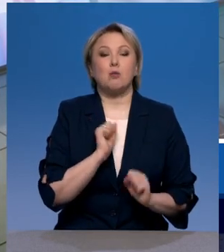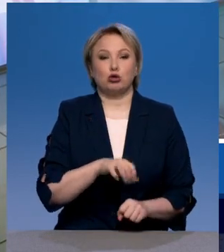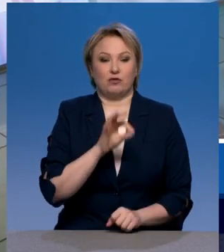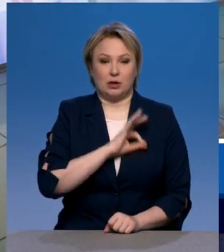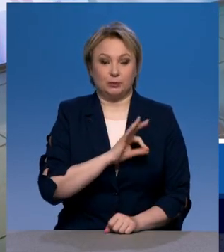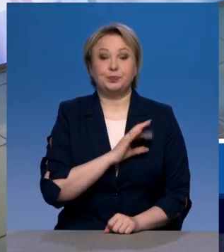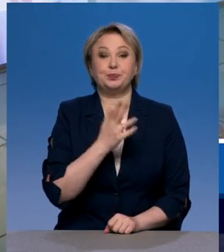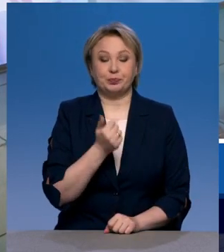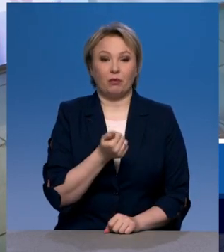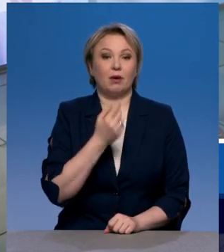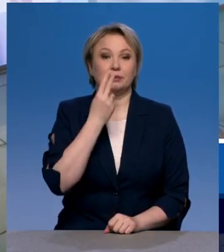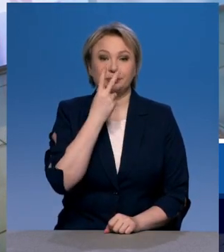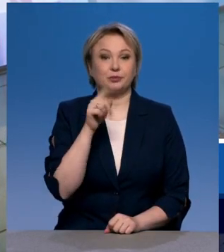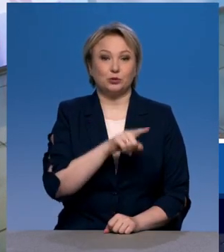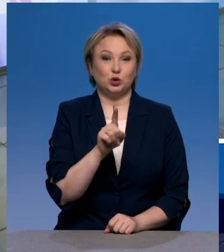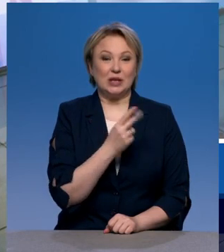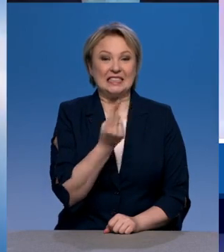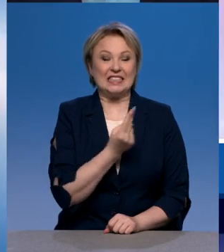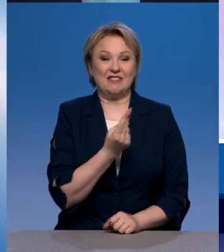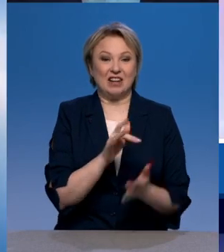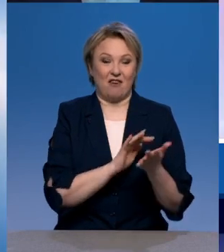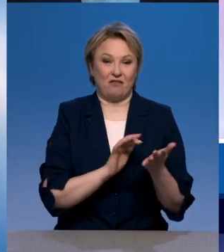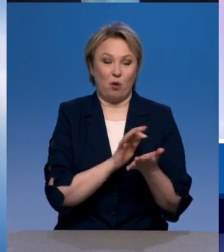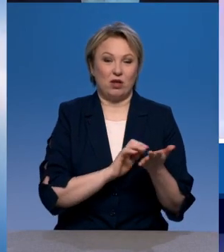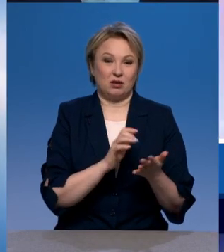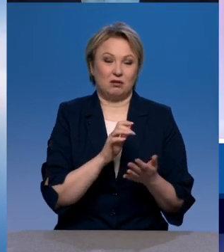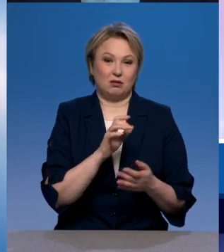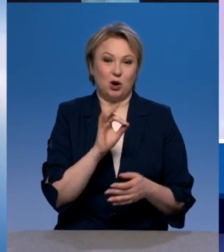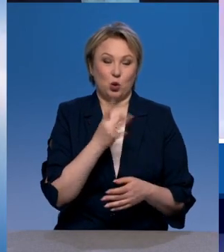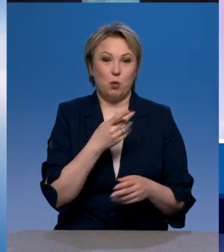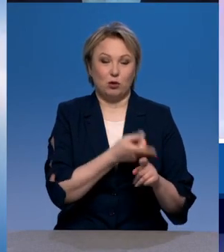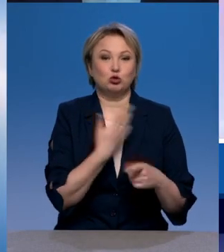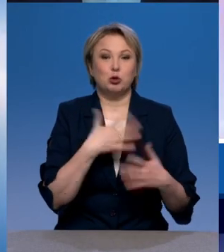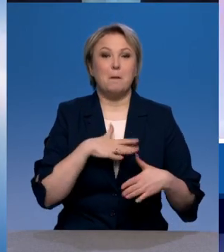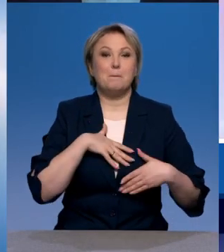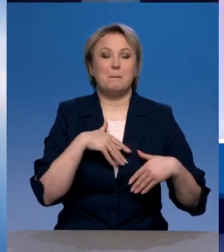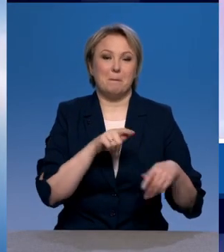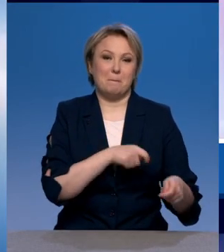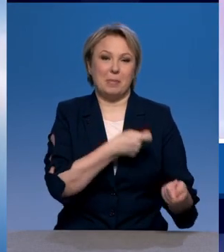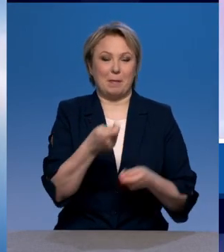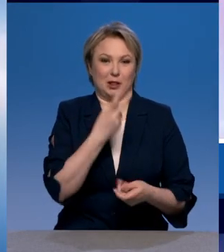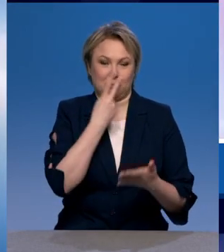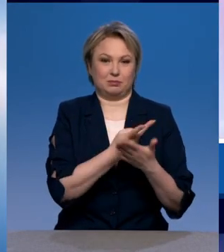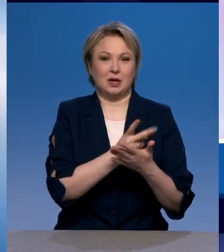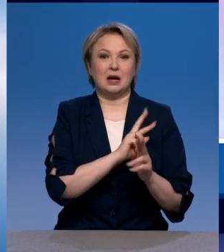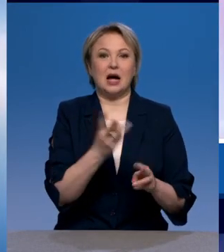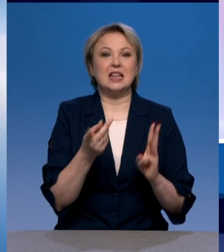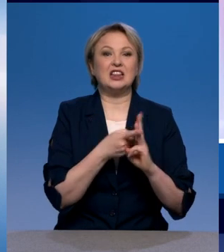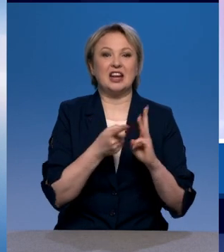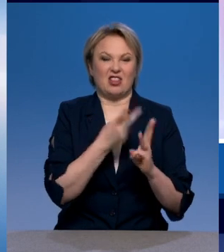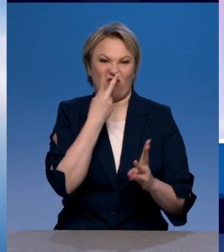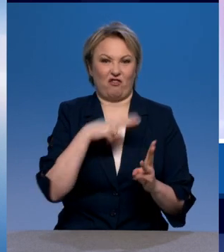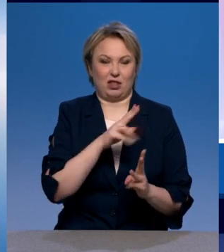цифровой рубль теперь преподносится как третья форма денег национальных наших, и мы видим это в неком таком